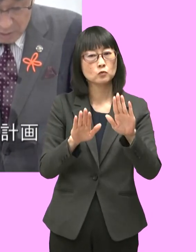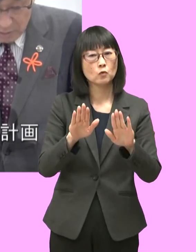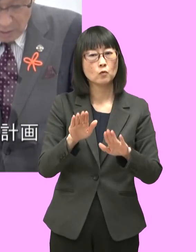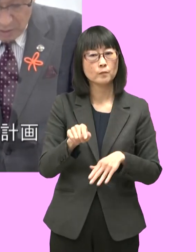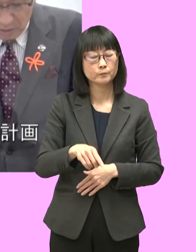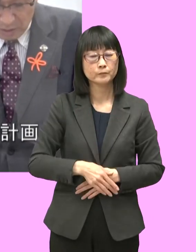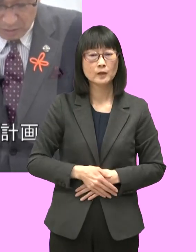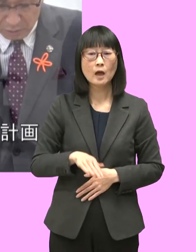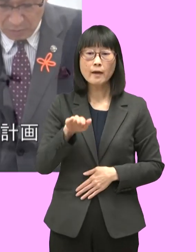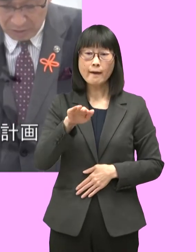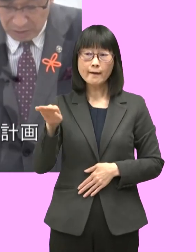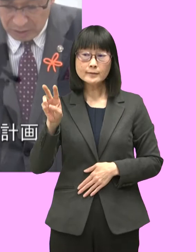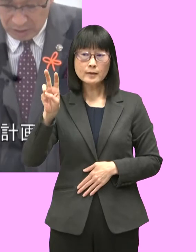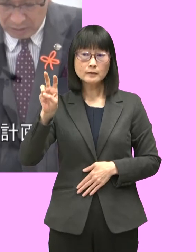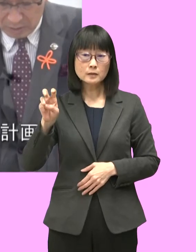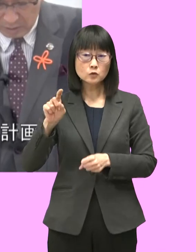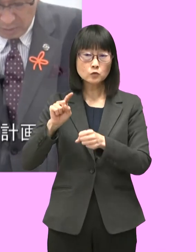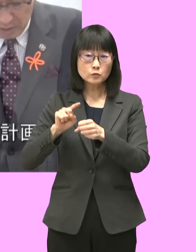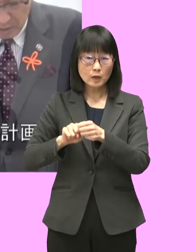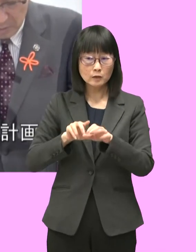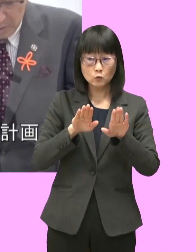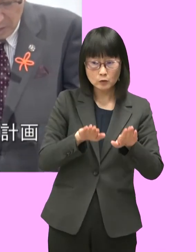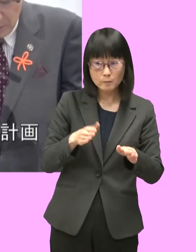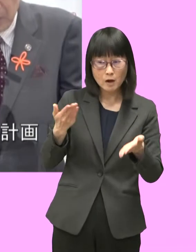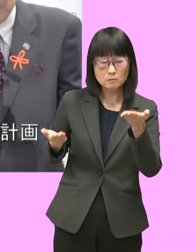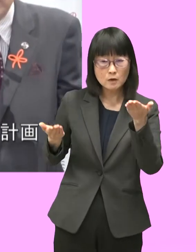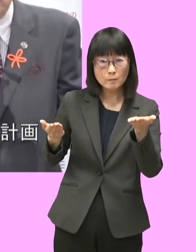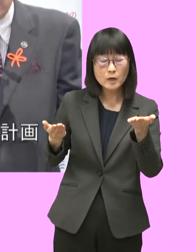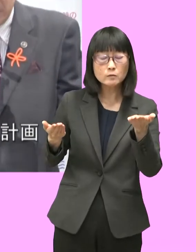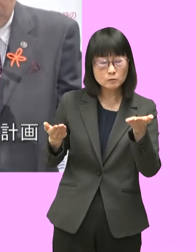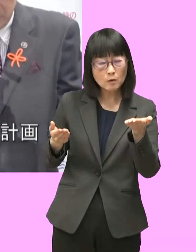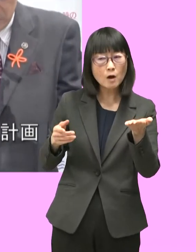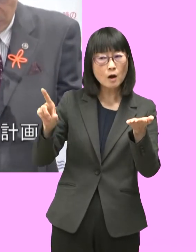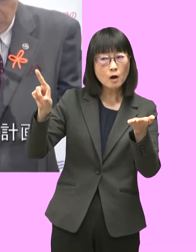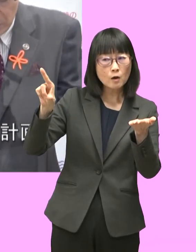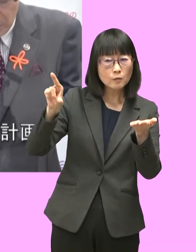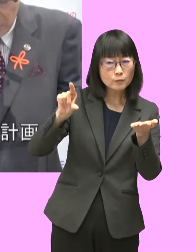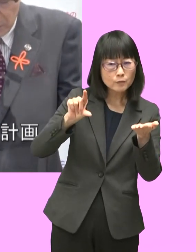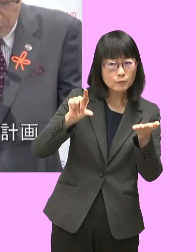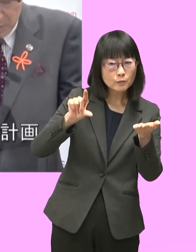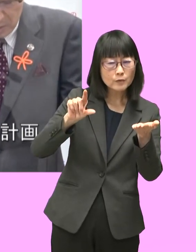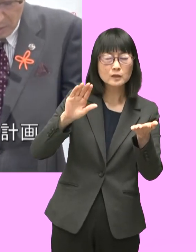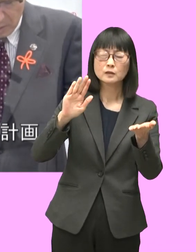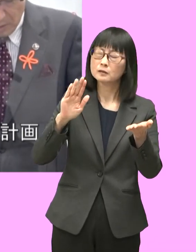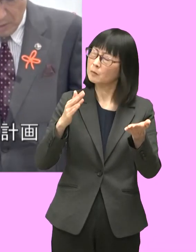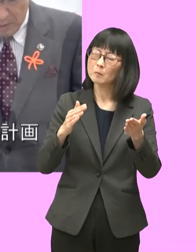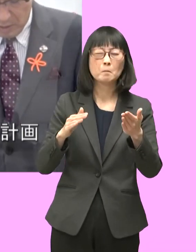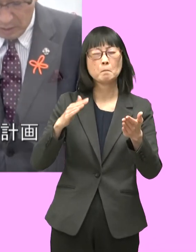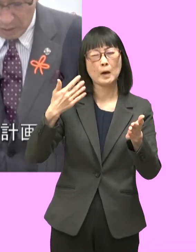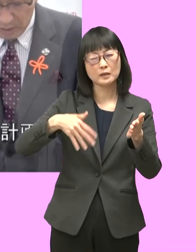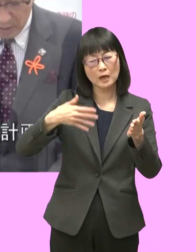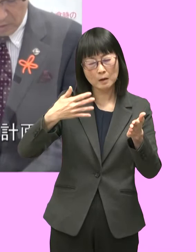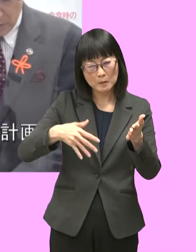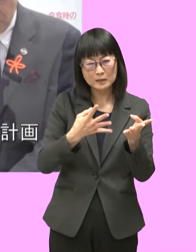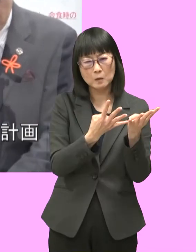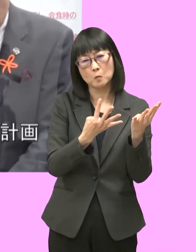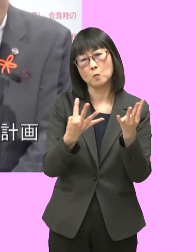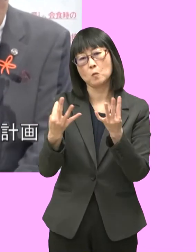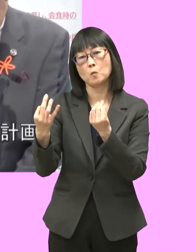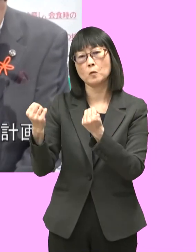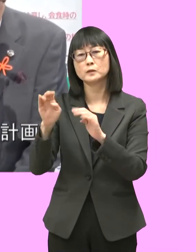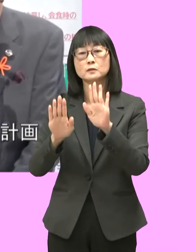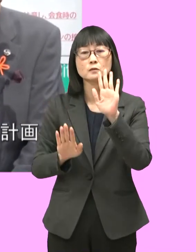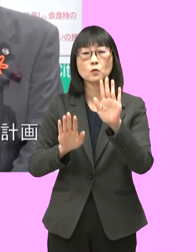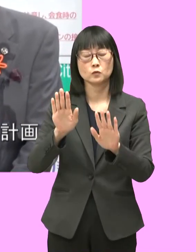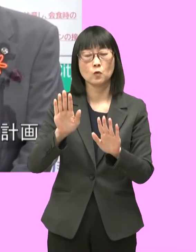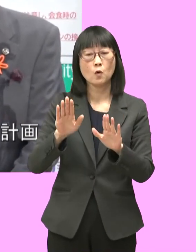平成20年に比較すると今は若干少なめでありますが、まあ、高い水準になっております。空き家率自体は全国